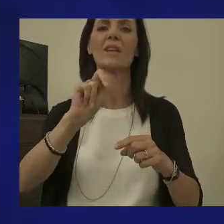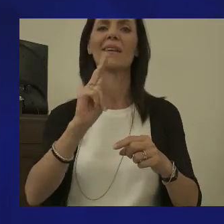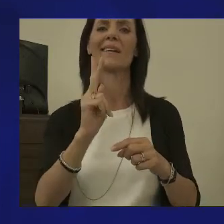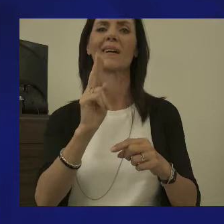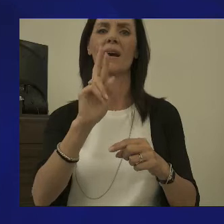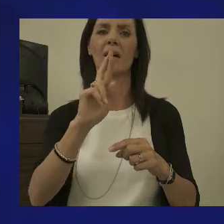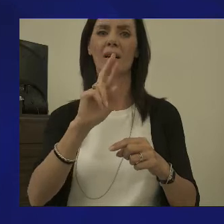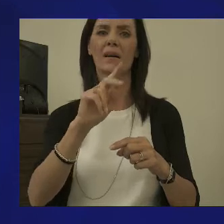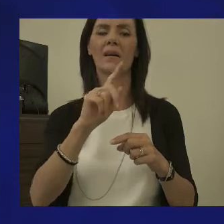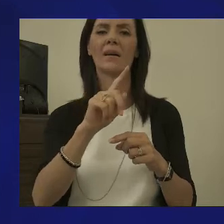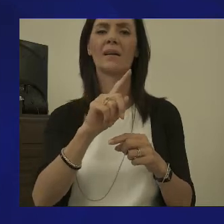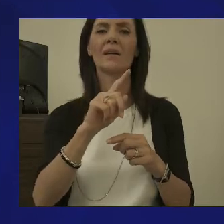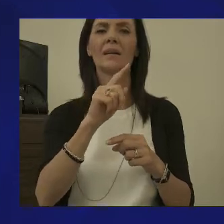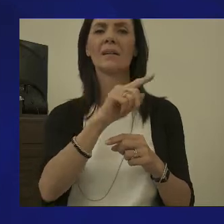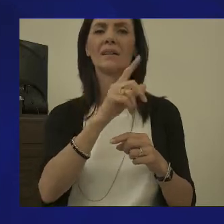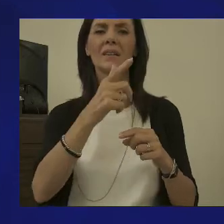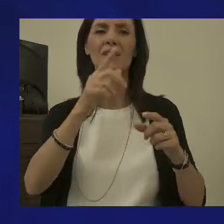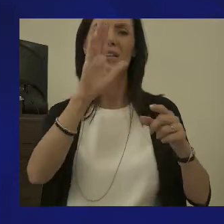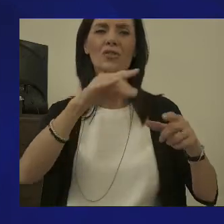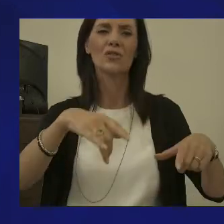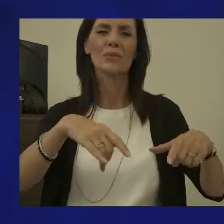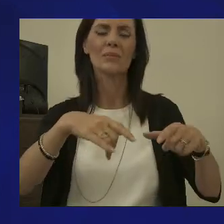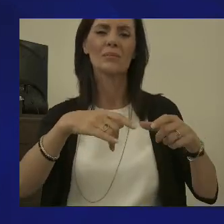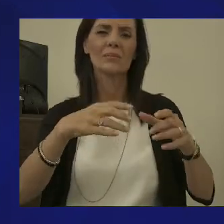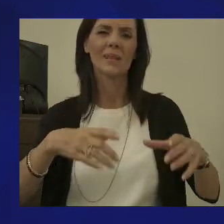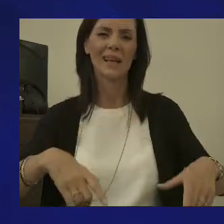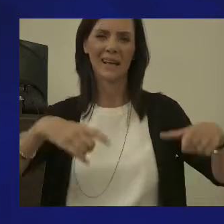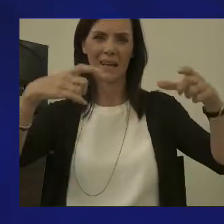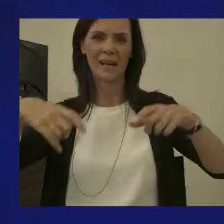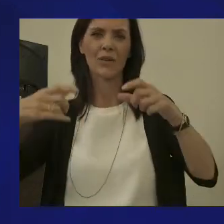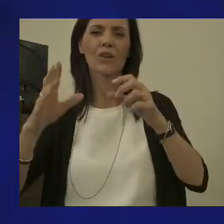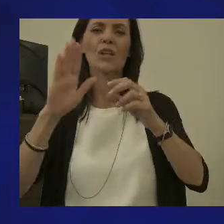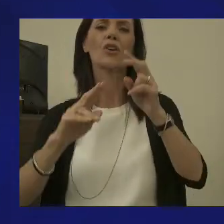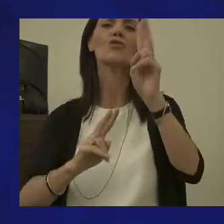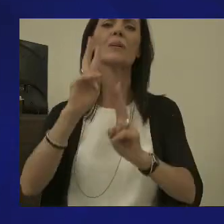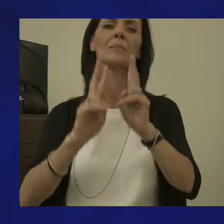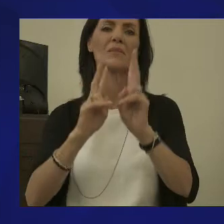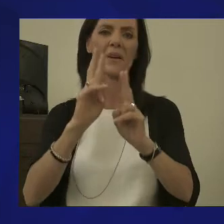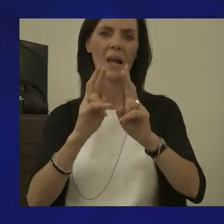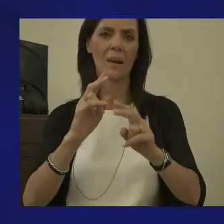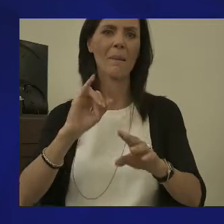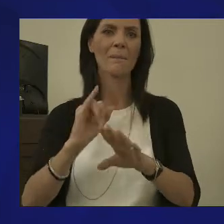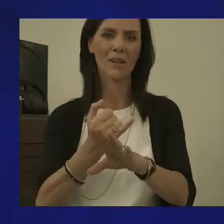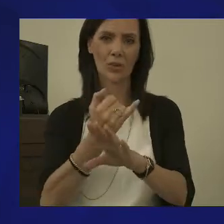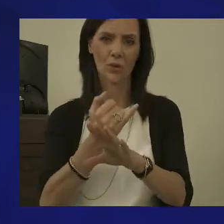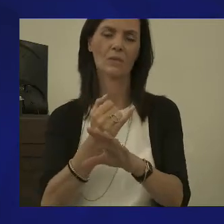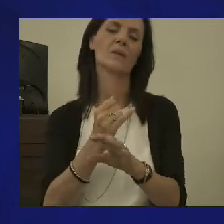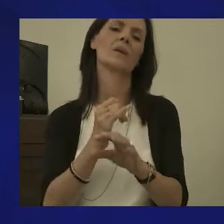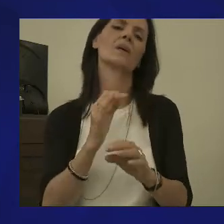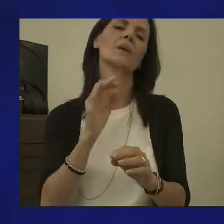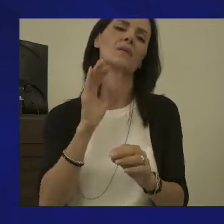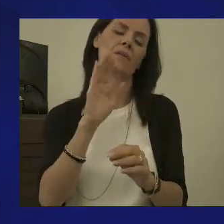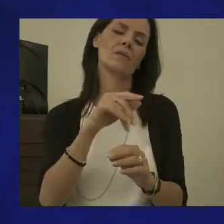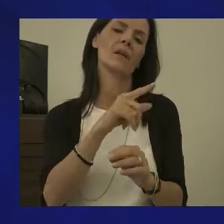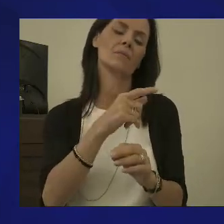של התשתיות, איפה שיש הרבה אקליפטוסים וחביות מאחוריו, יש מפעל בטון קיים. ומה שמוגש כאן